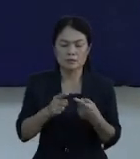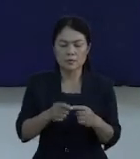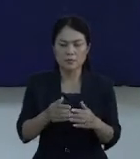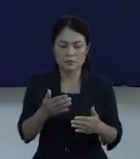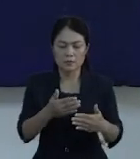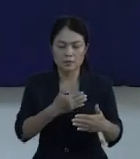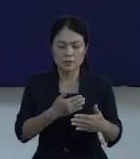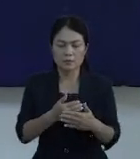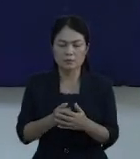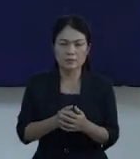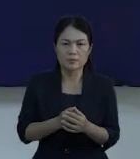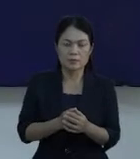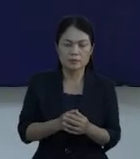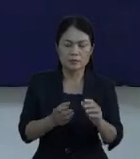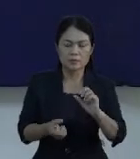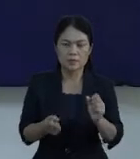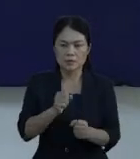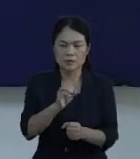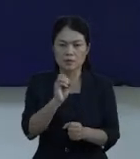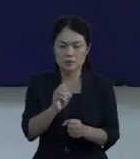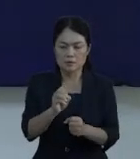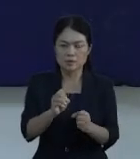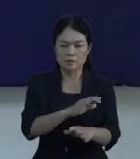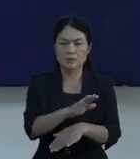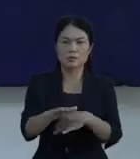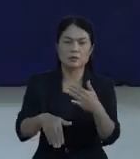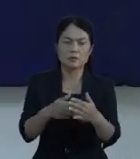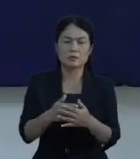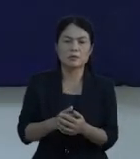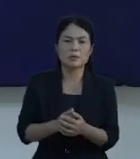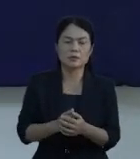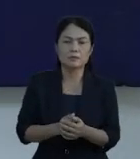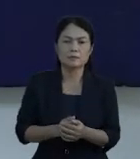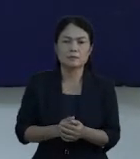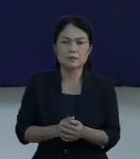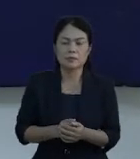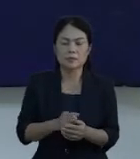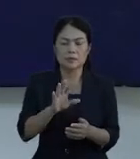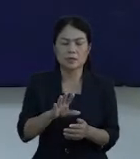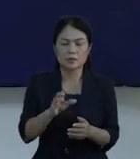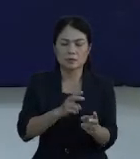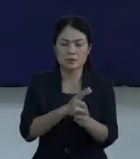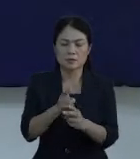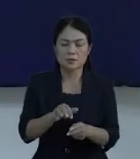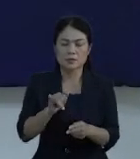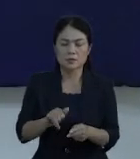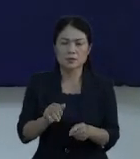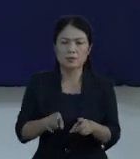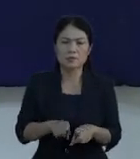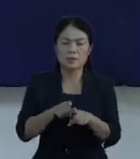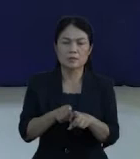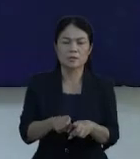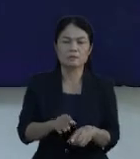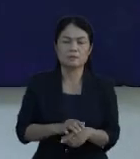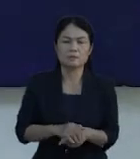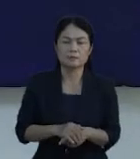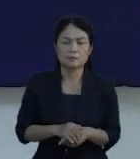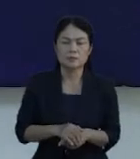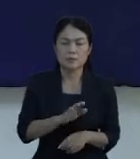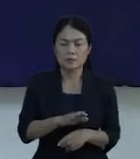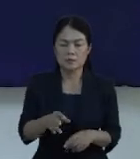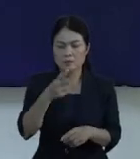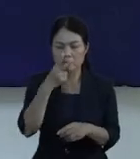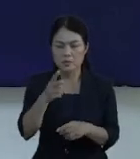cao ní vì khai thì chỉ lấy xấu đến tiếng ở dân đấy hay lịch pram nó ra nữa đó đó đây là con á bà còn